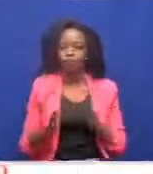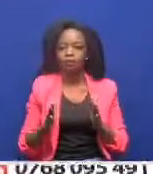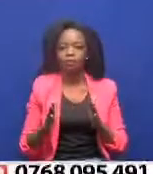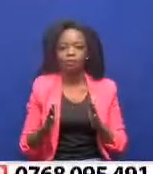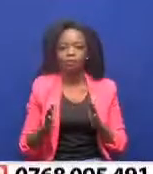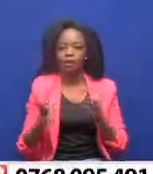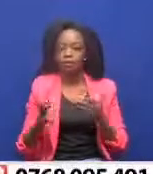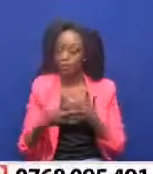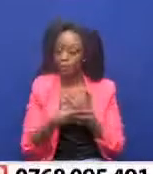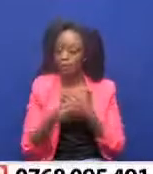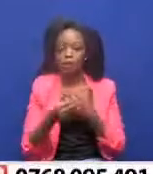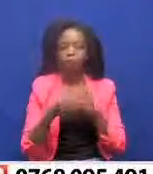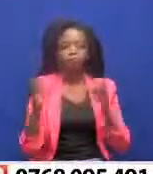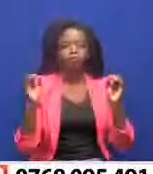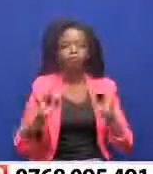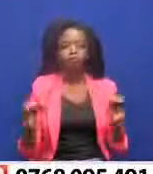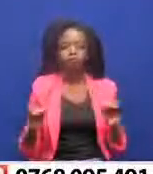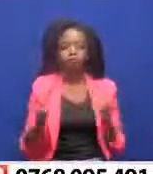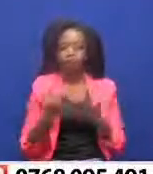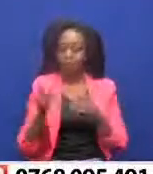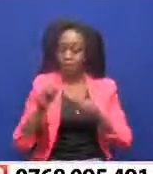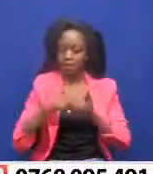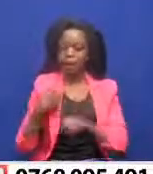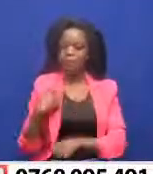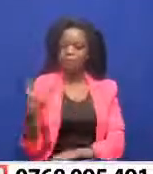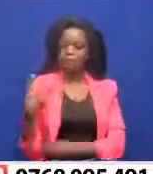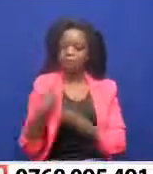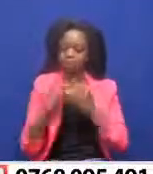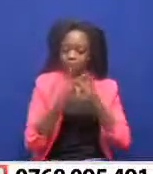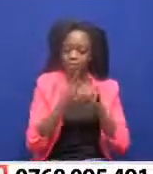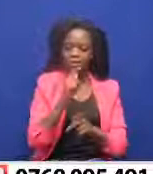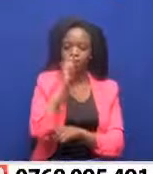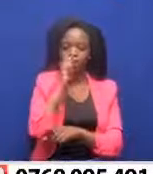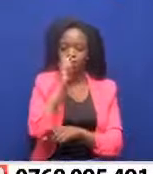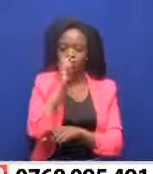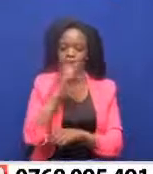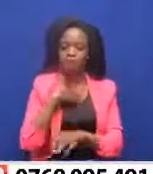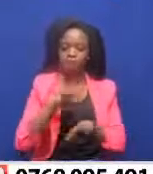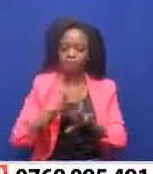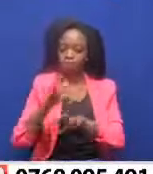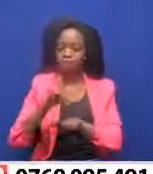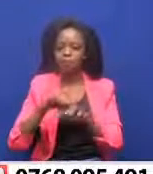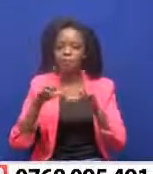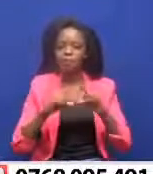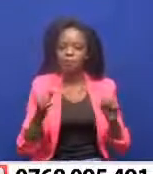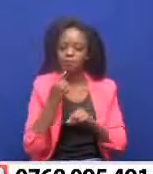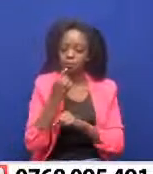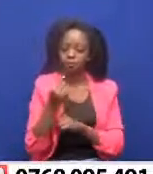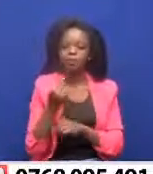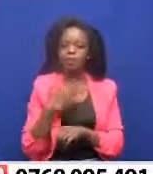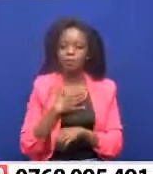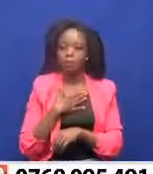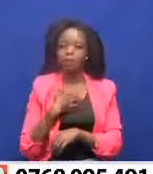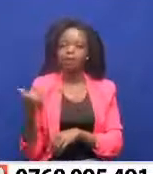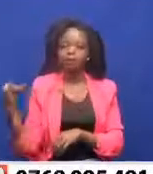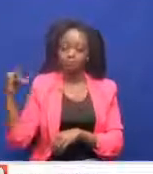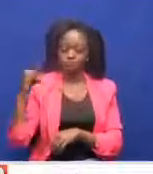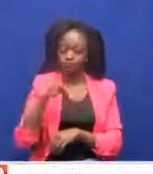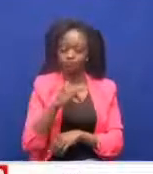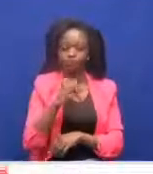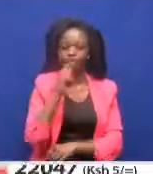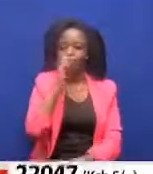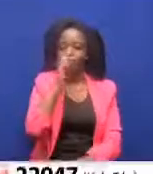tena. Tu wote nikifika tu Dar es Salaam, mimi bora niambie viongozi wa Yanga, mimi nimeingia Dar es